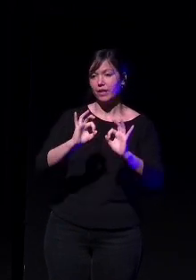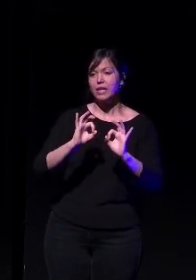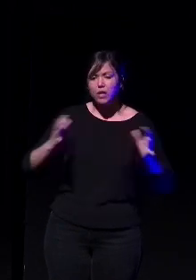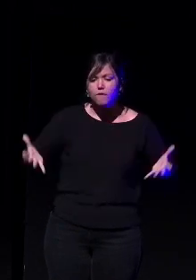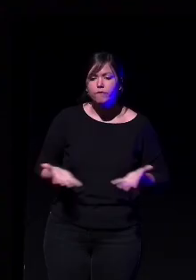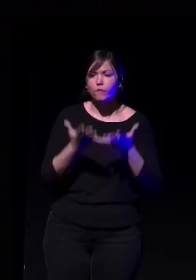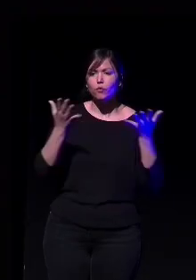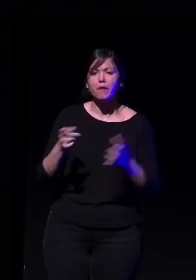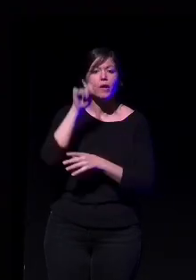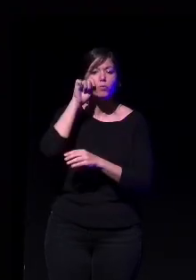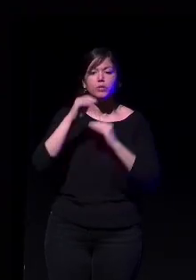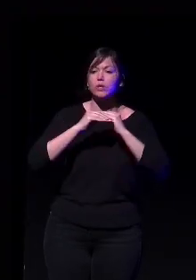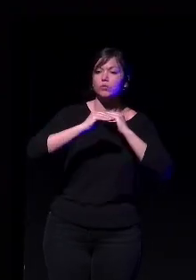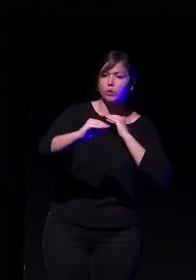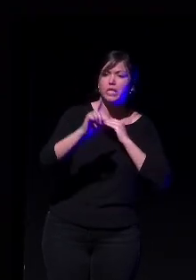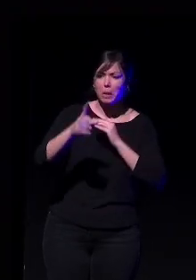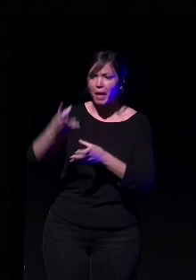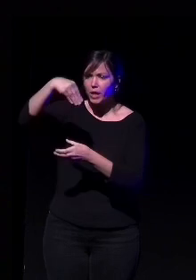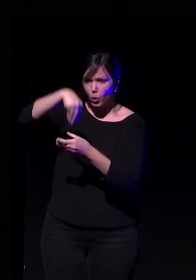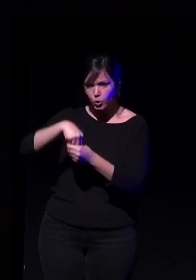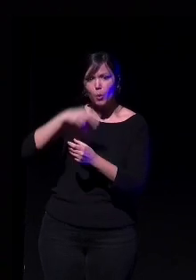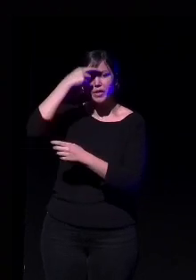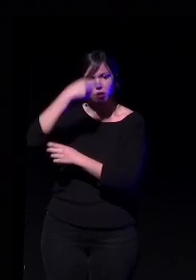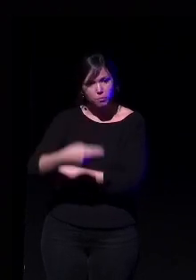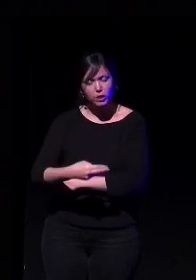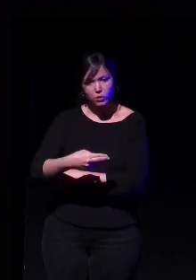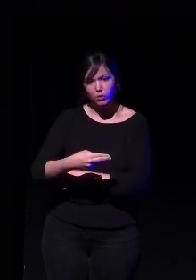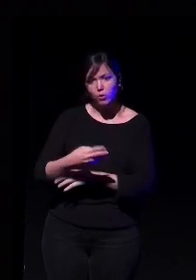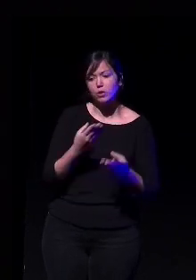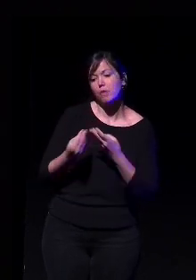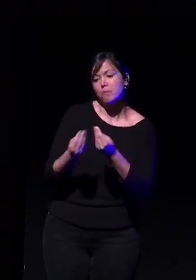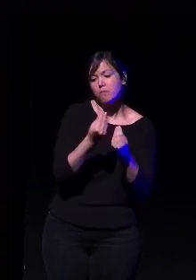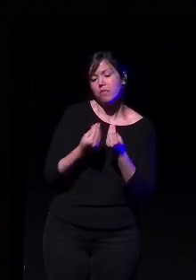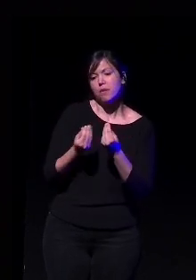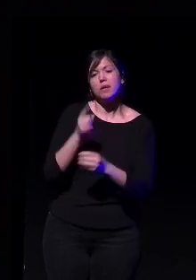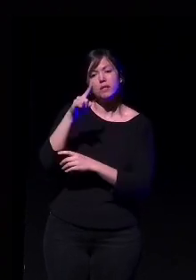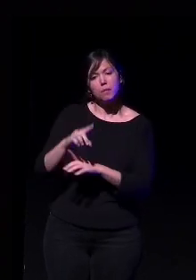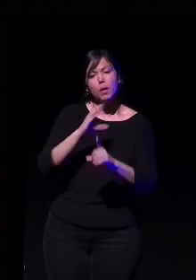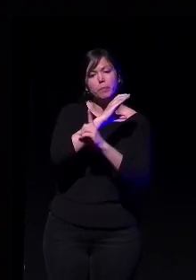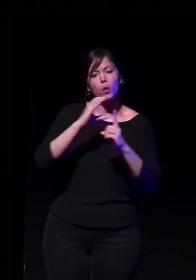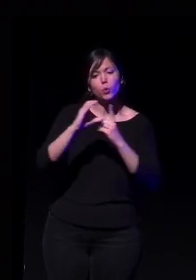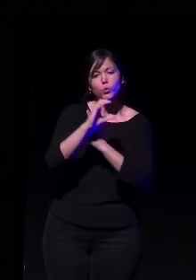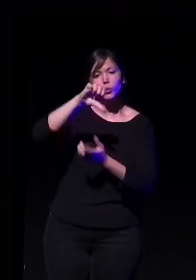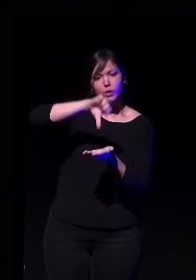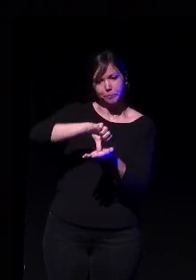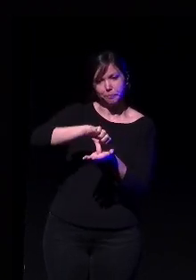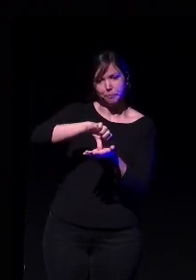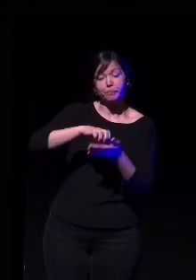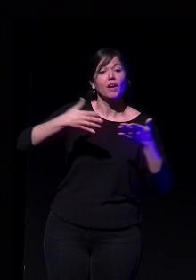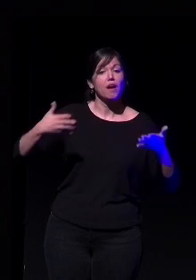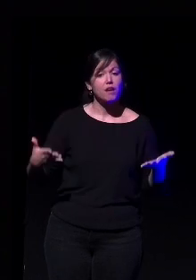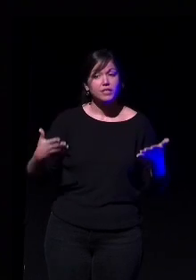fomentant un turisme sostenible i inclusiu, respectuós amb el medi ambient i també amb la cultura local. Així